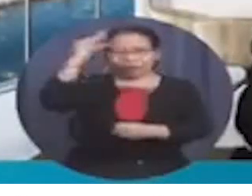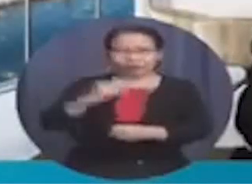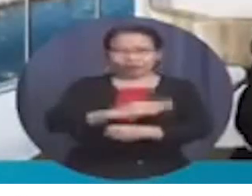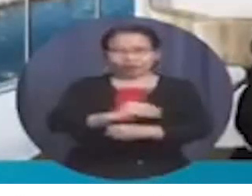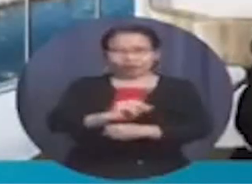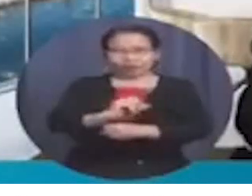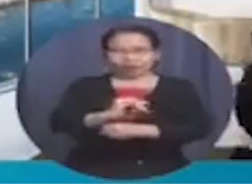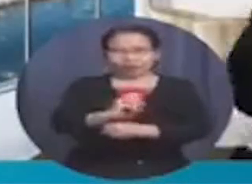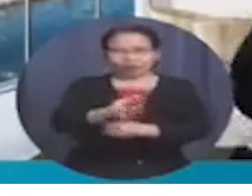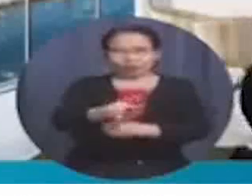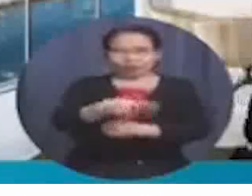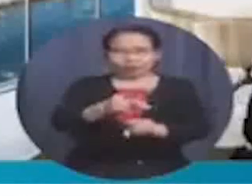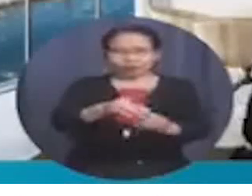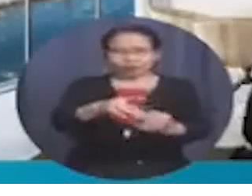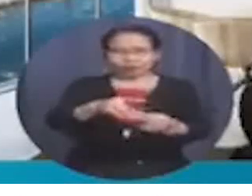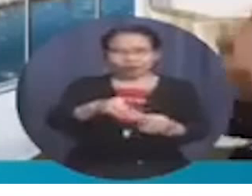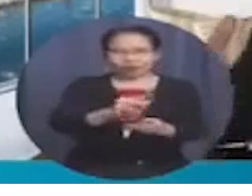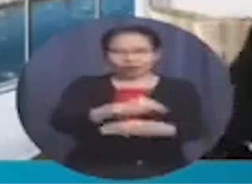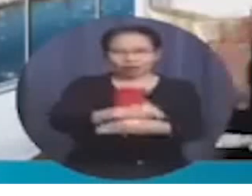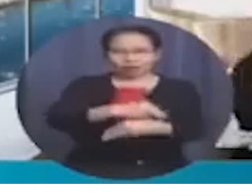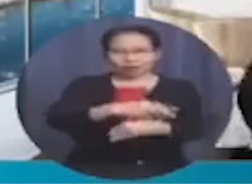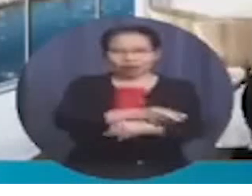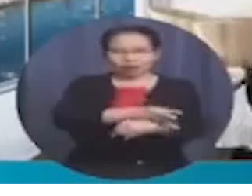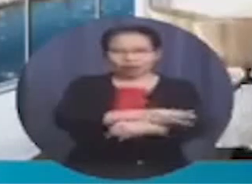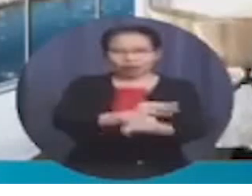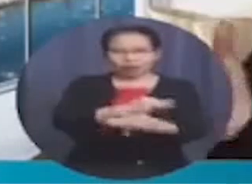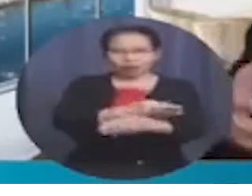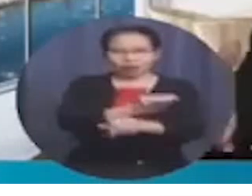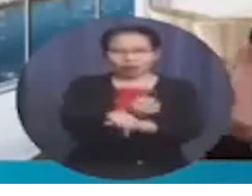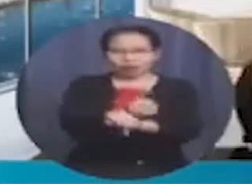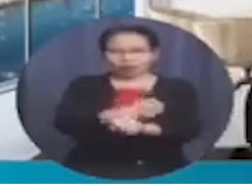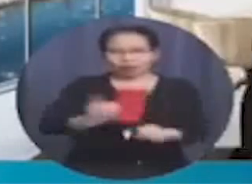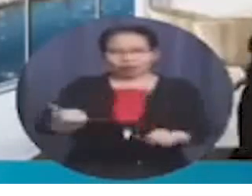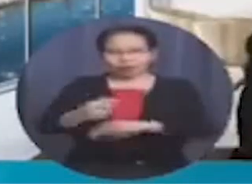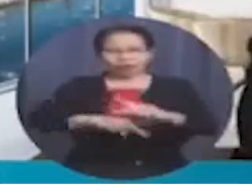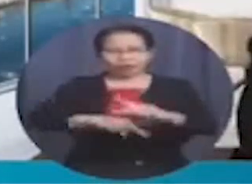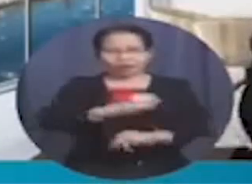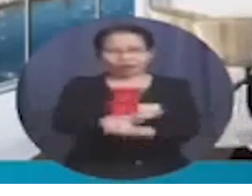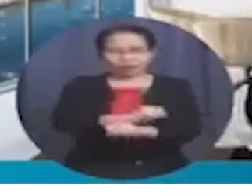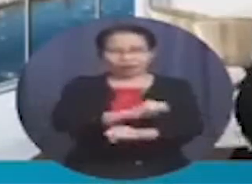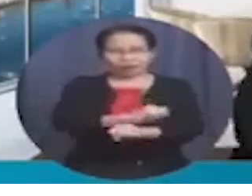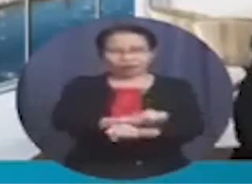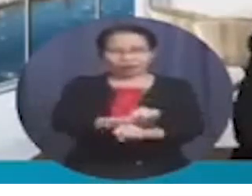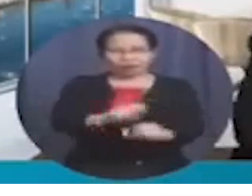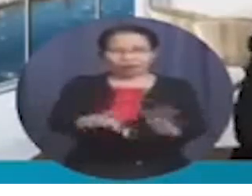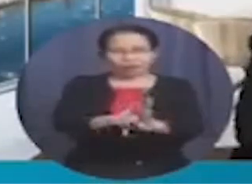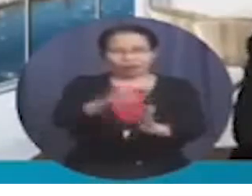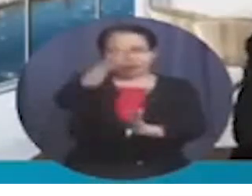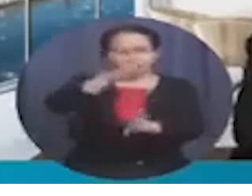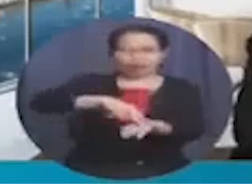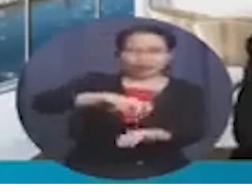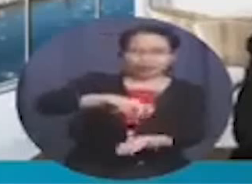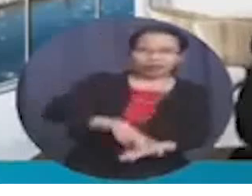plastic. Eh kasi gawa sa plastic, gawa sa kahoy, gawa sa bato, gawa kung saan-saan. Eh bawal nga ng Diyos